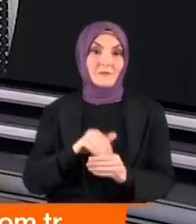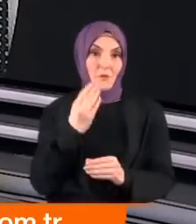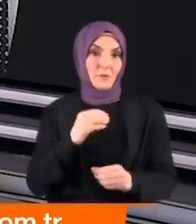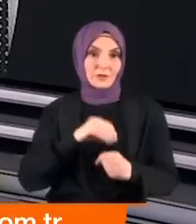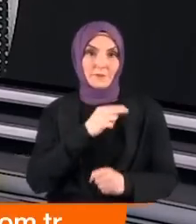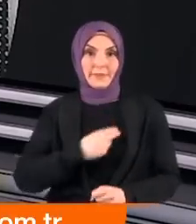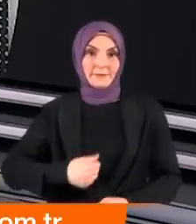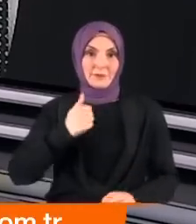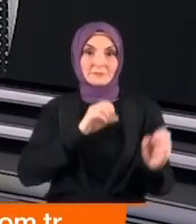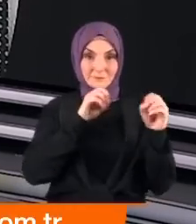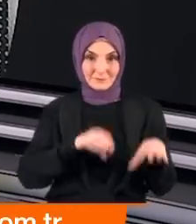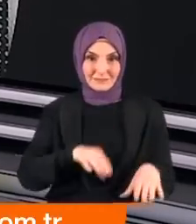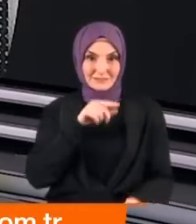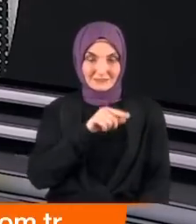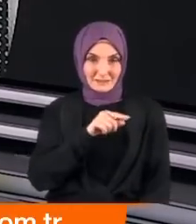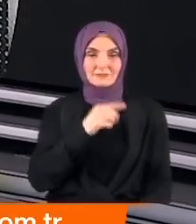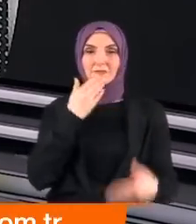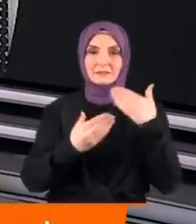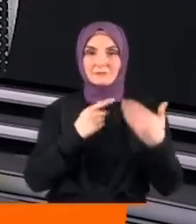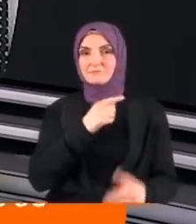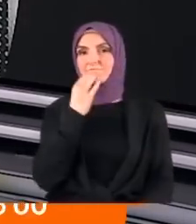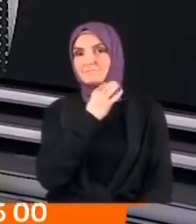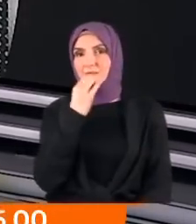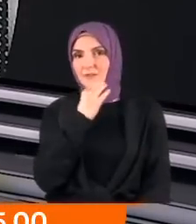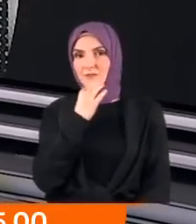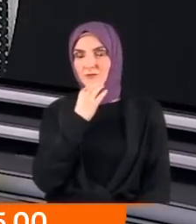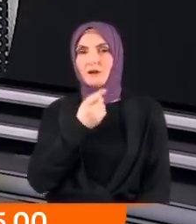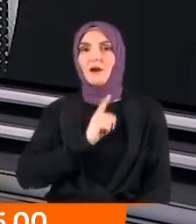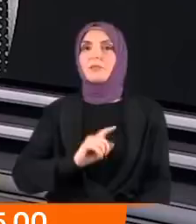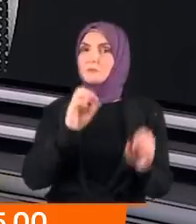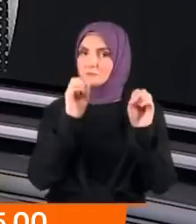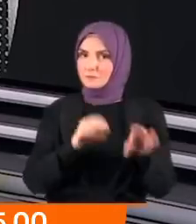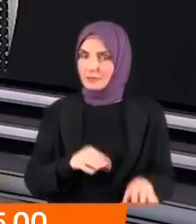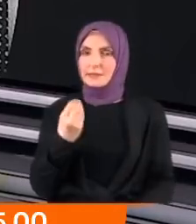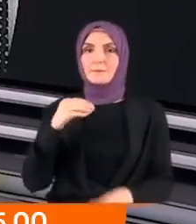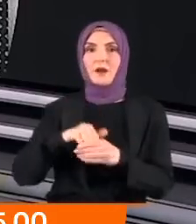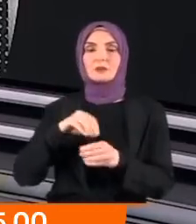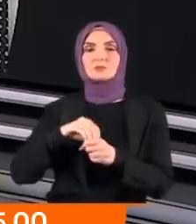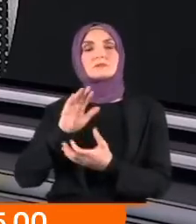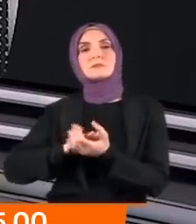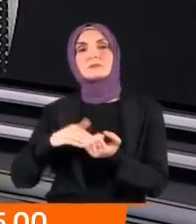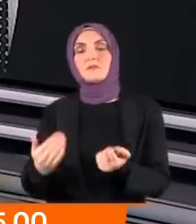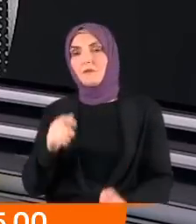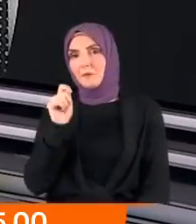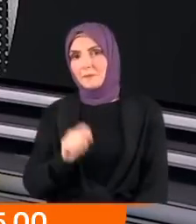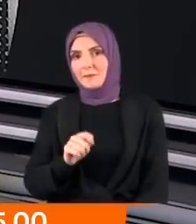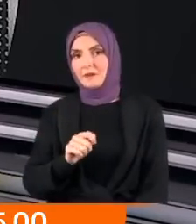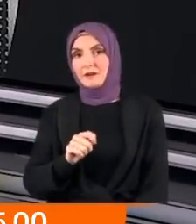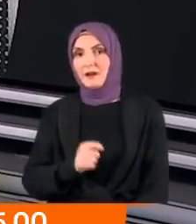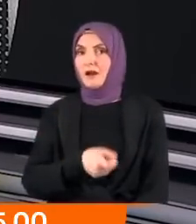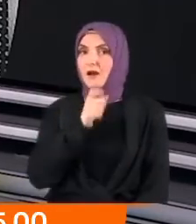Siyasi mühendislik yapıldığını belirten Okan Koca da hem adaylıktan çekildi hem de İYİ Parti'den istifa etti. Hata yapmak,